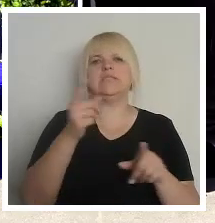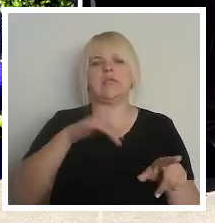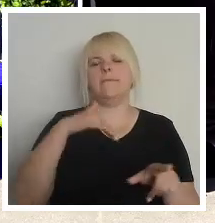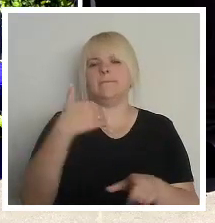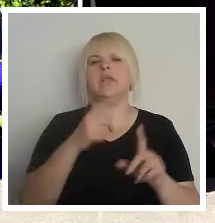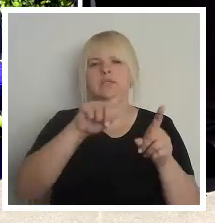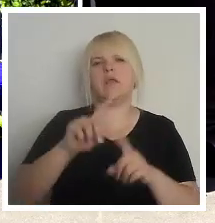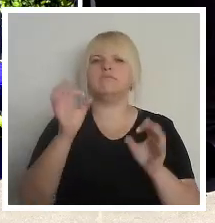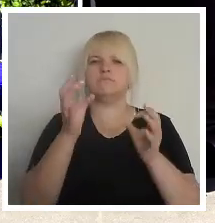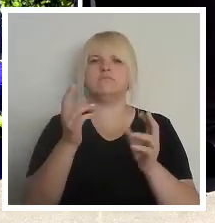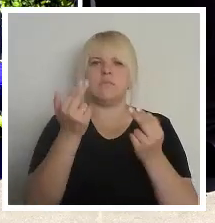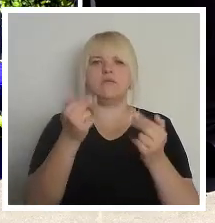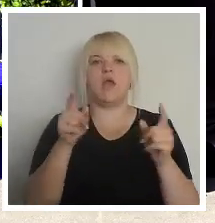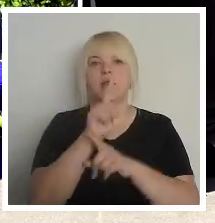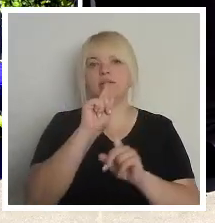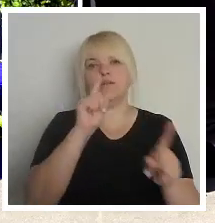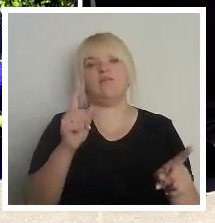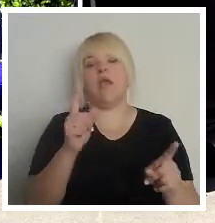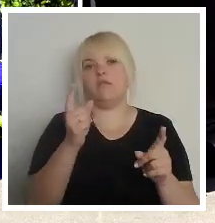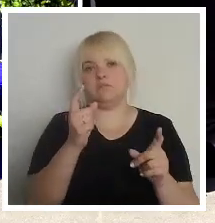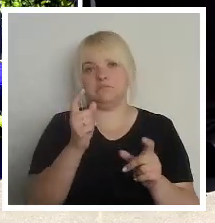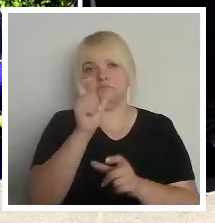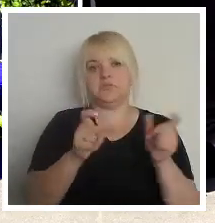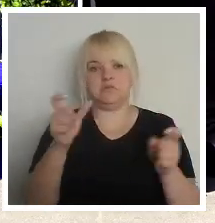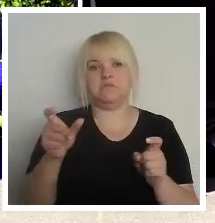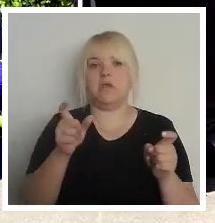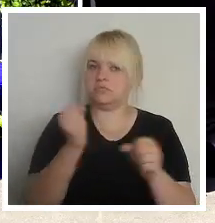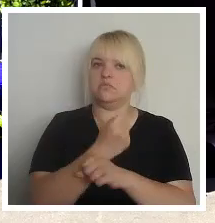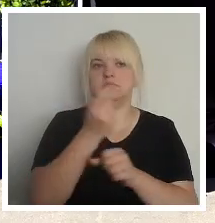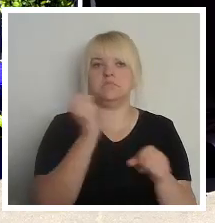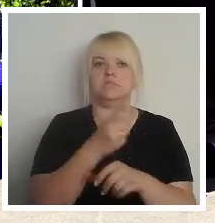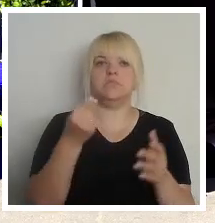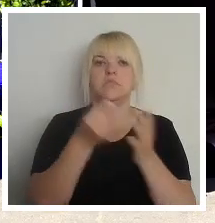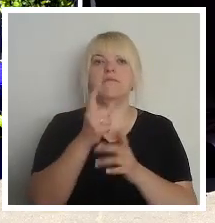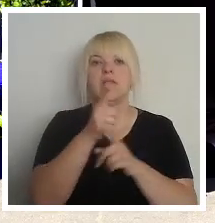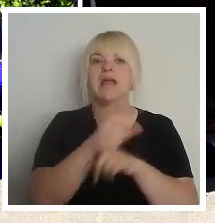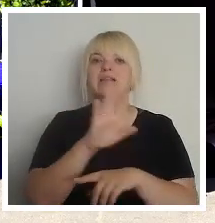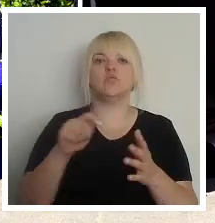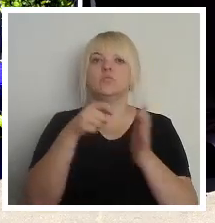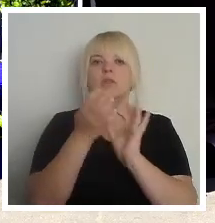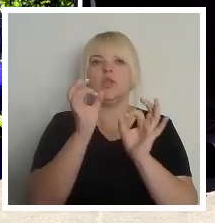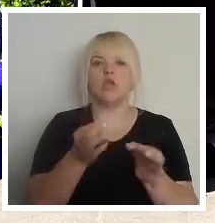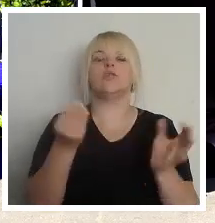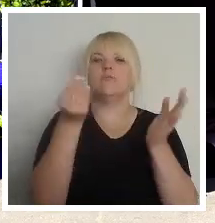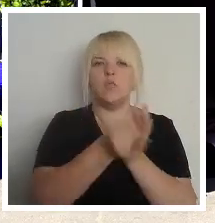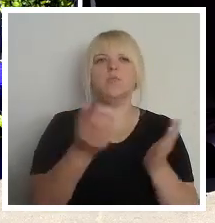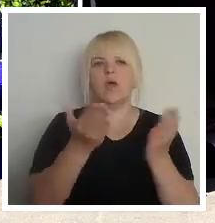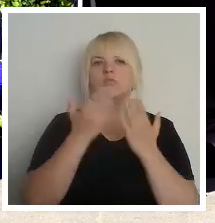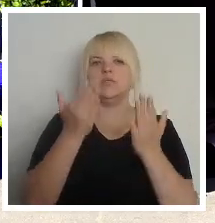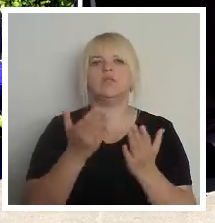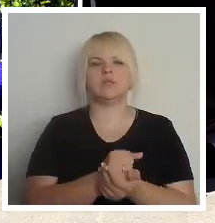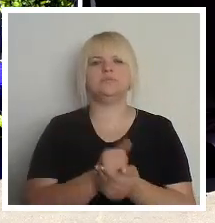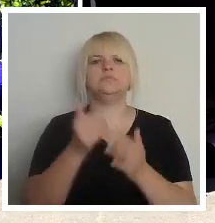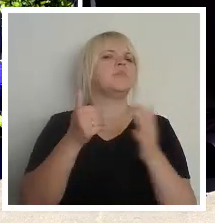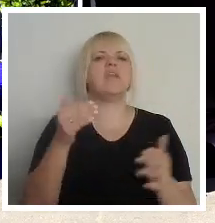ja? Kas arī cilvēks dīvainā kārtā uzrunā. Un tas nav tikai tā, ka viņi uzspiež, viņi arī tiešām nopērk un izlasa. Pirms Filipa